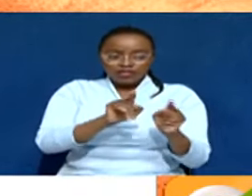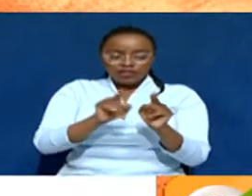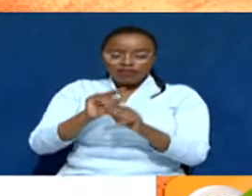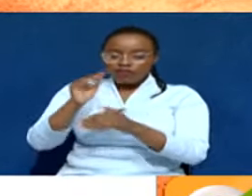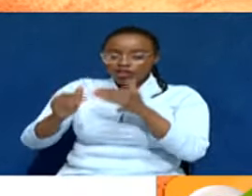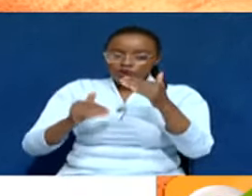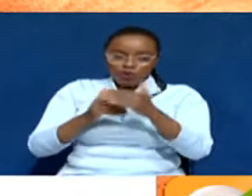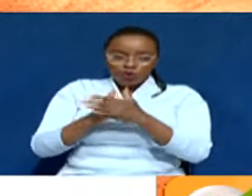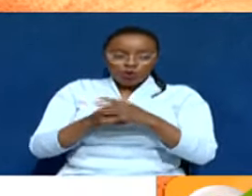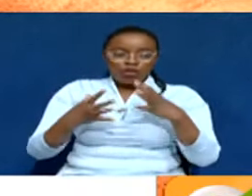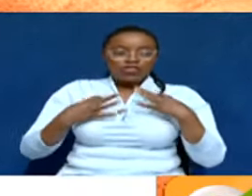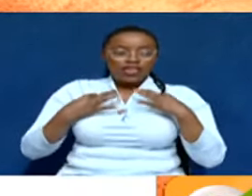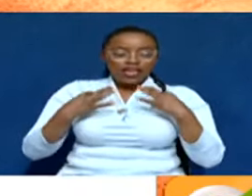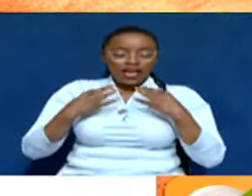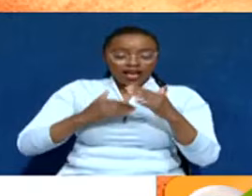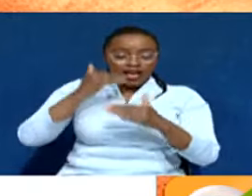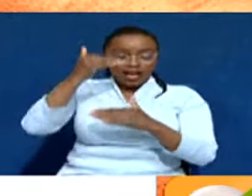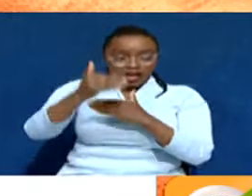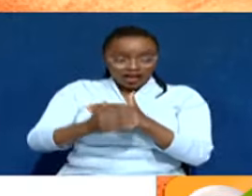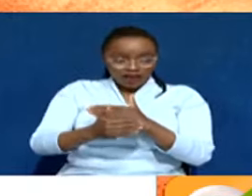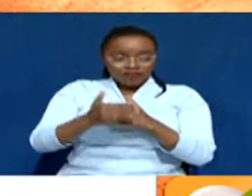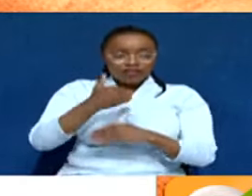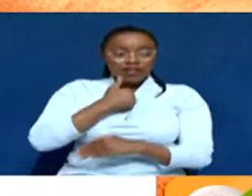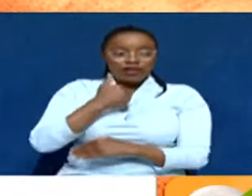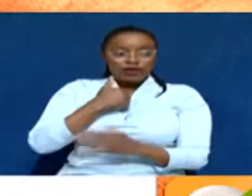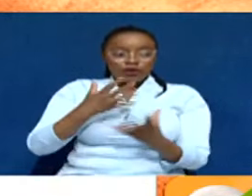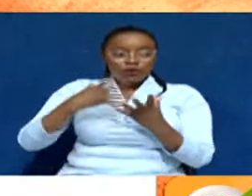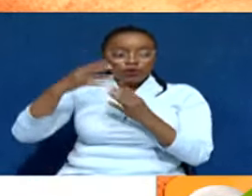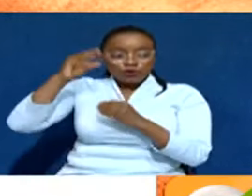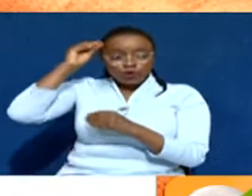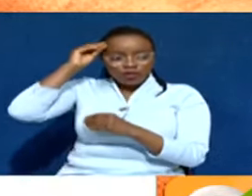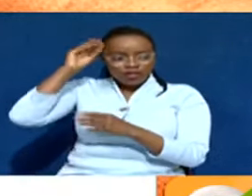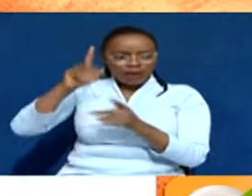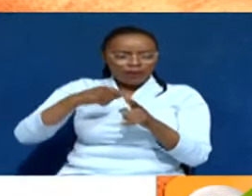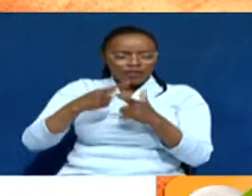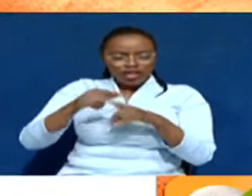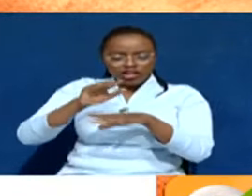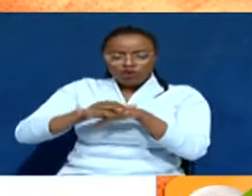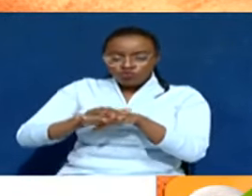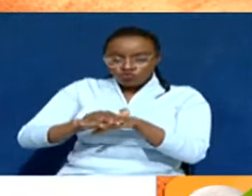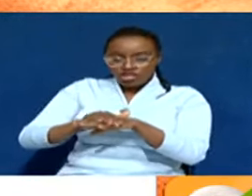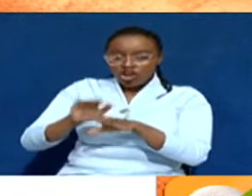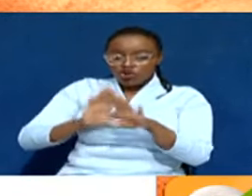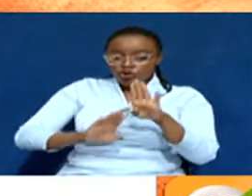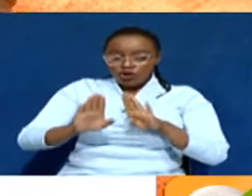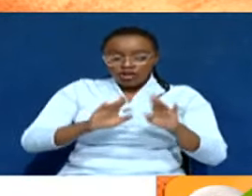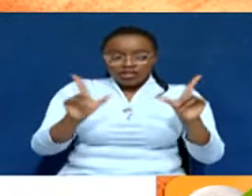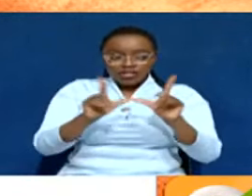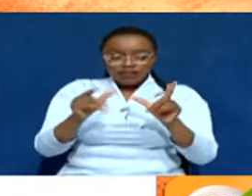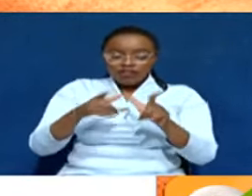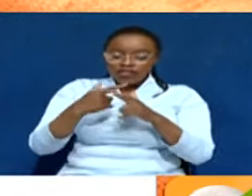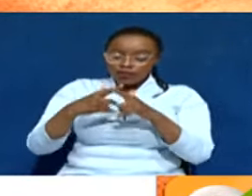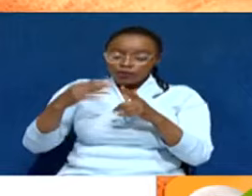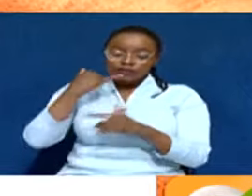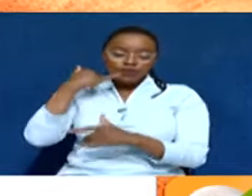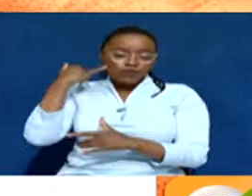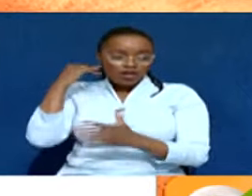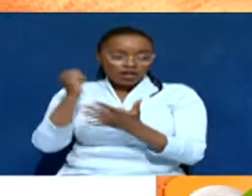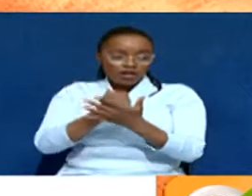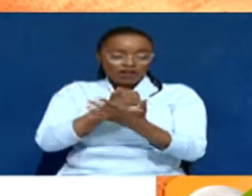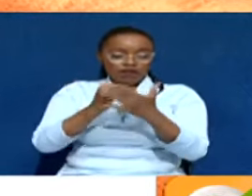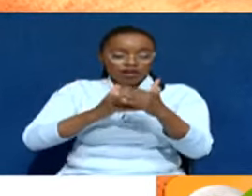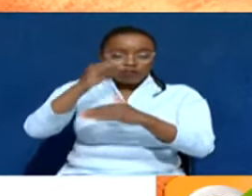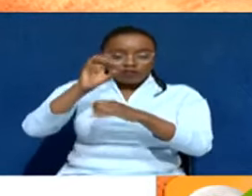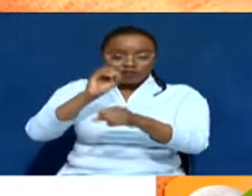pasi hizo manguo zao. After that, unaenda Kiambu kuchukua good conduct. Tukaenda Nakuru, passport. After